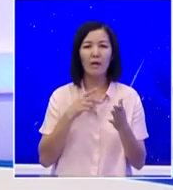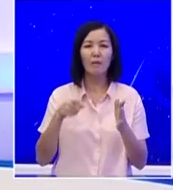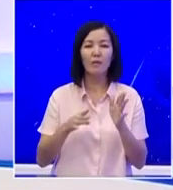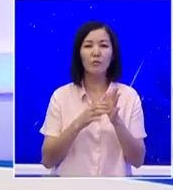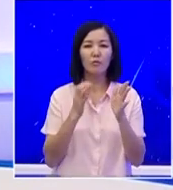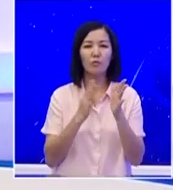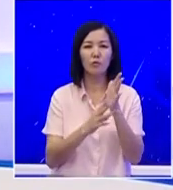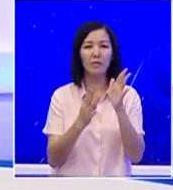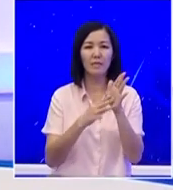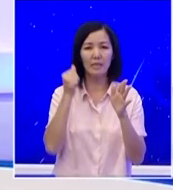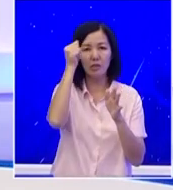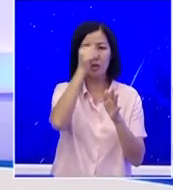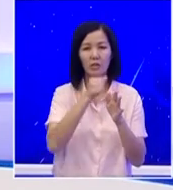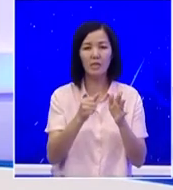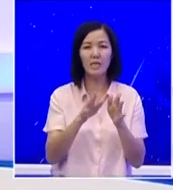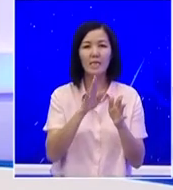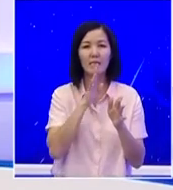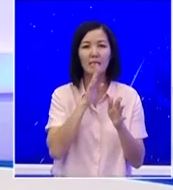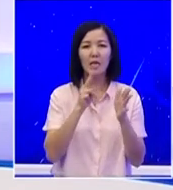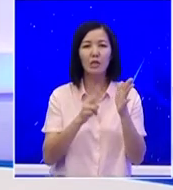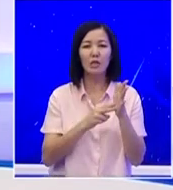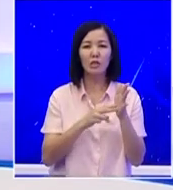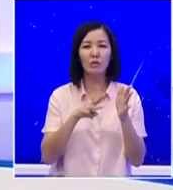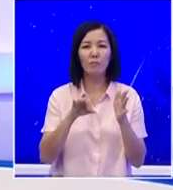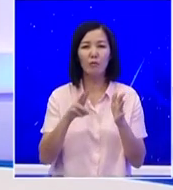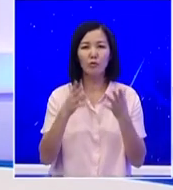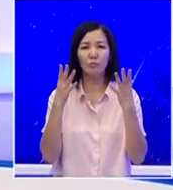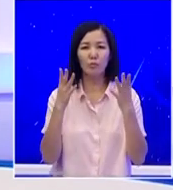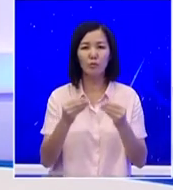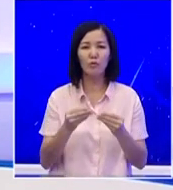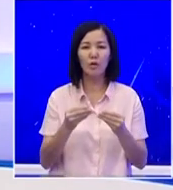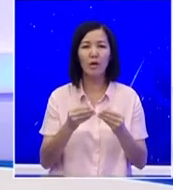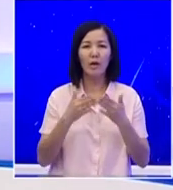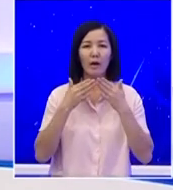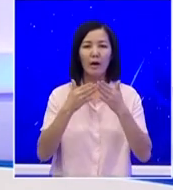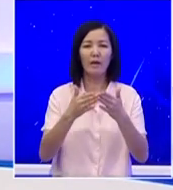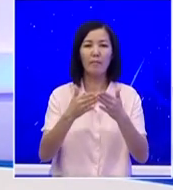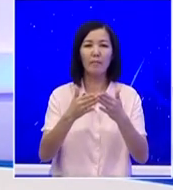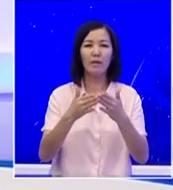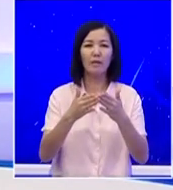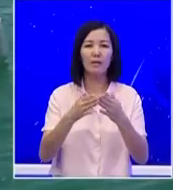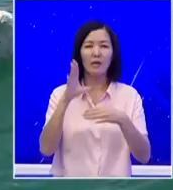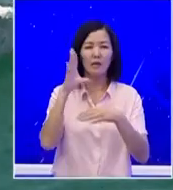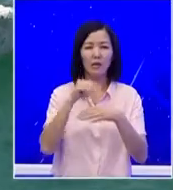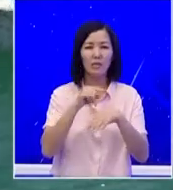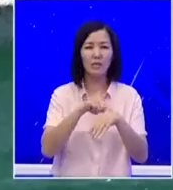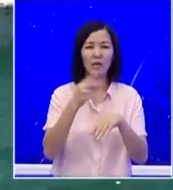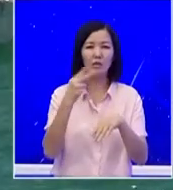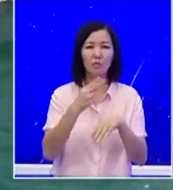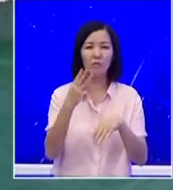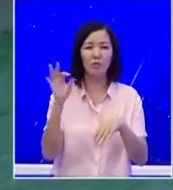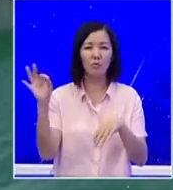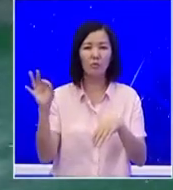айтуынша 1998 жылы жылғы қыз 7 маусымда көл бетіне қайықпен шыққан. Кешкі сағат 23:00